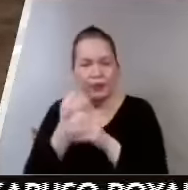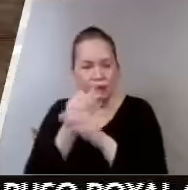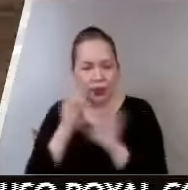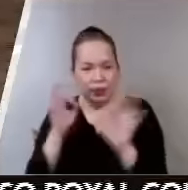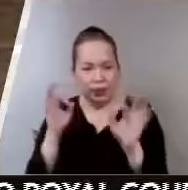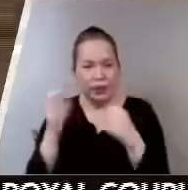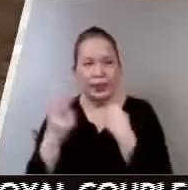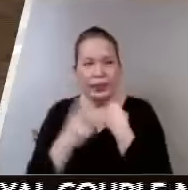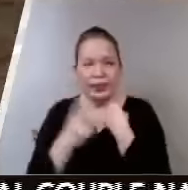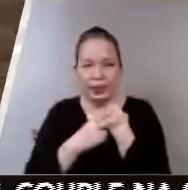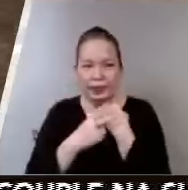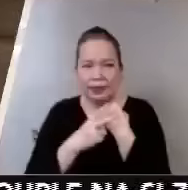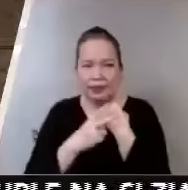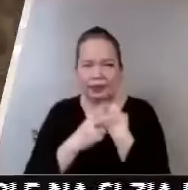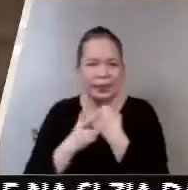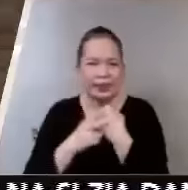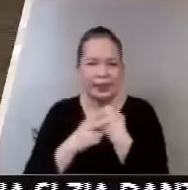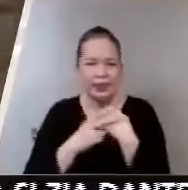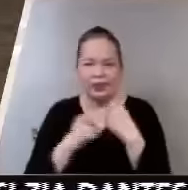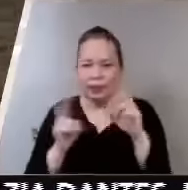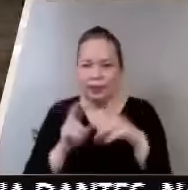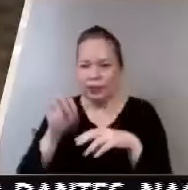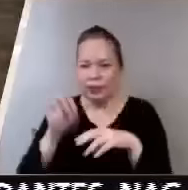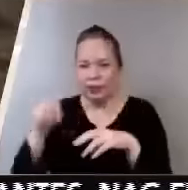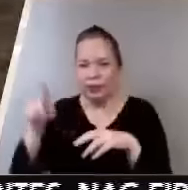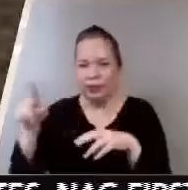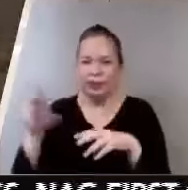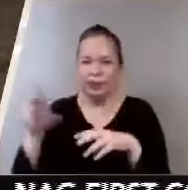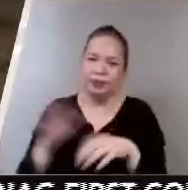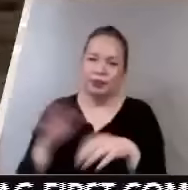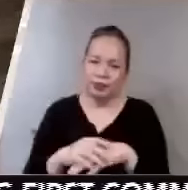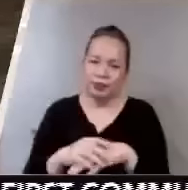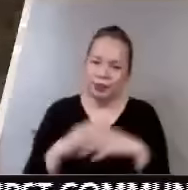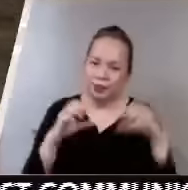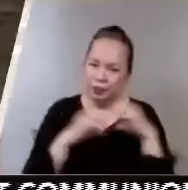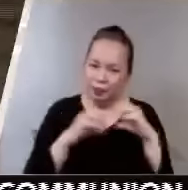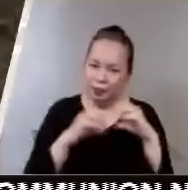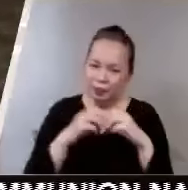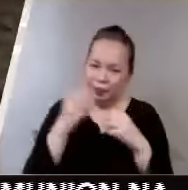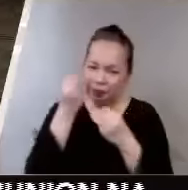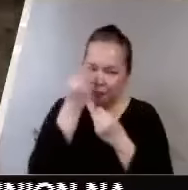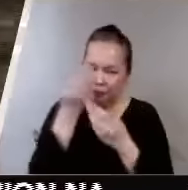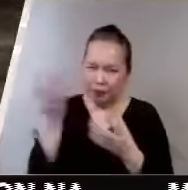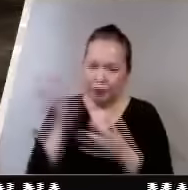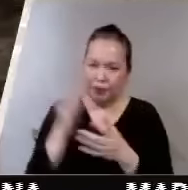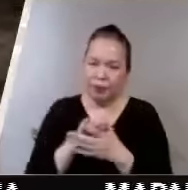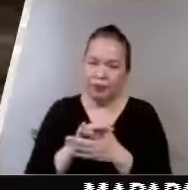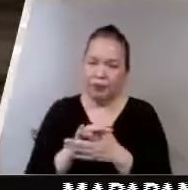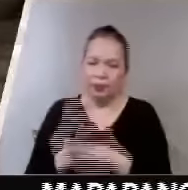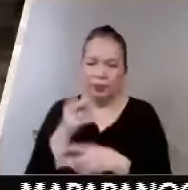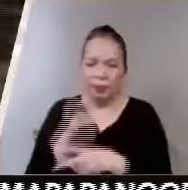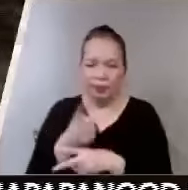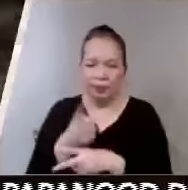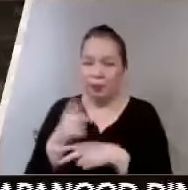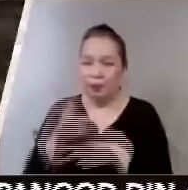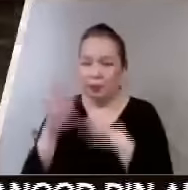to conquer the world. Para sa GMA Integrated News, Nelson Canlas, nakatutok 24